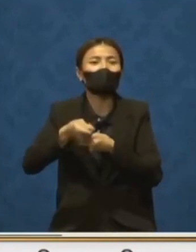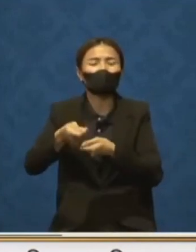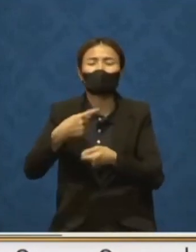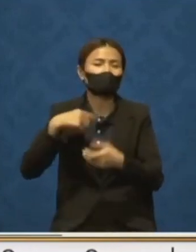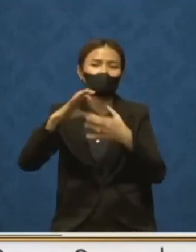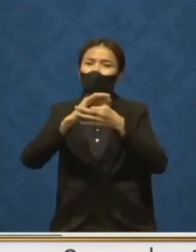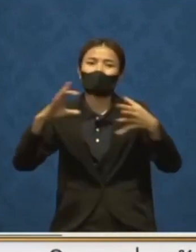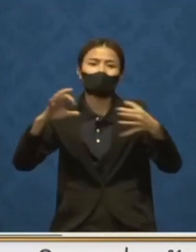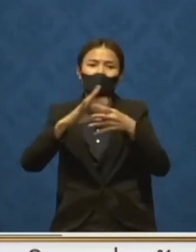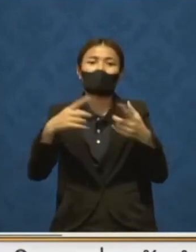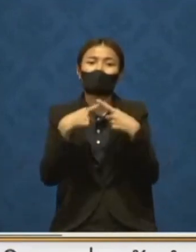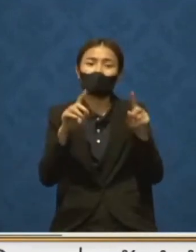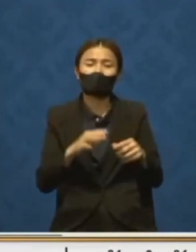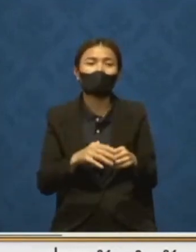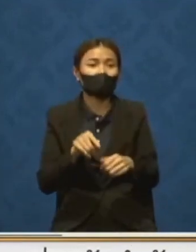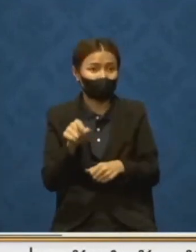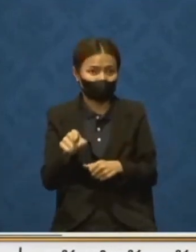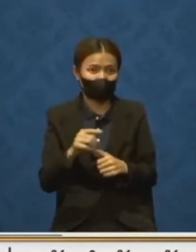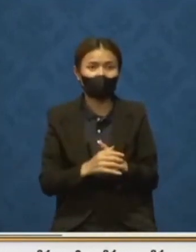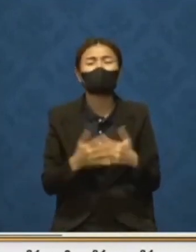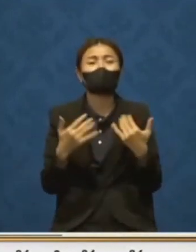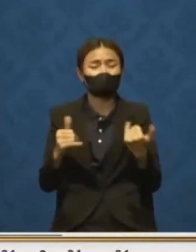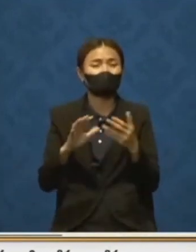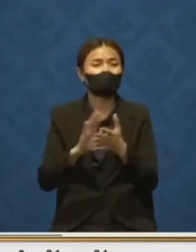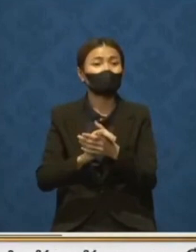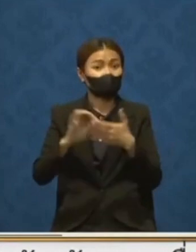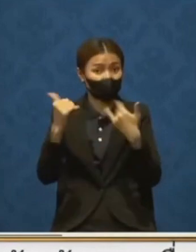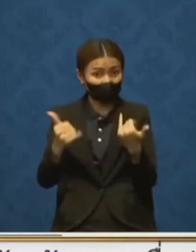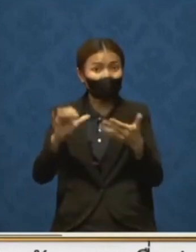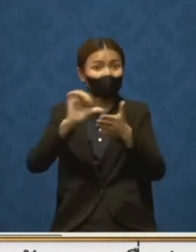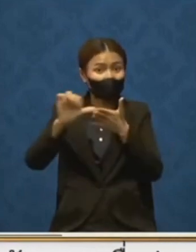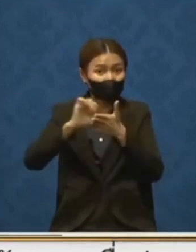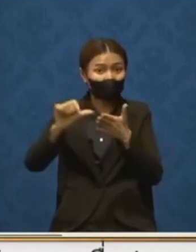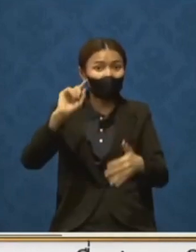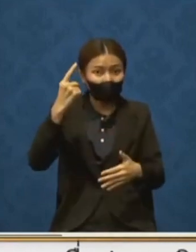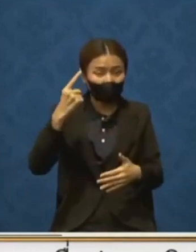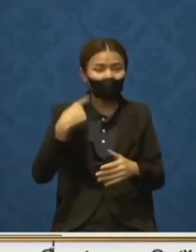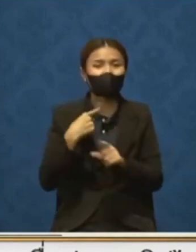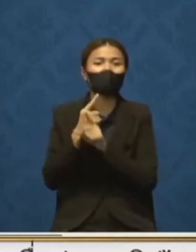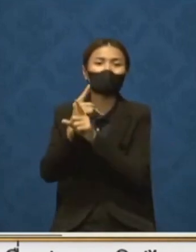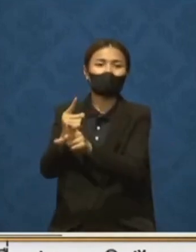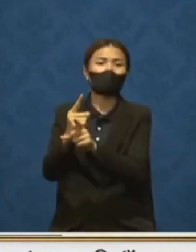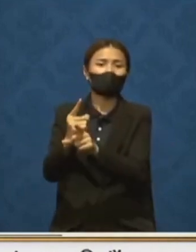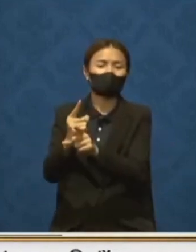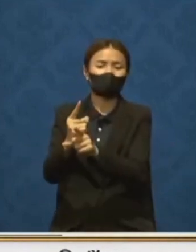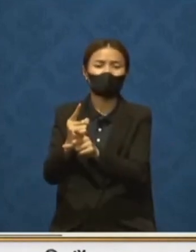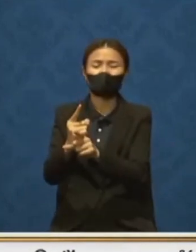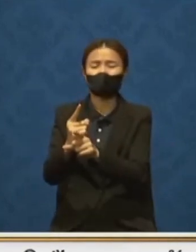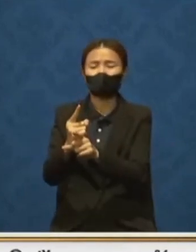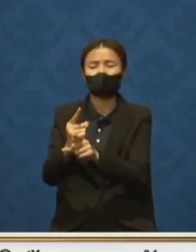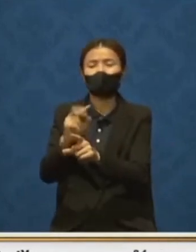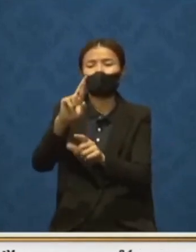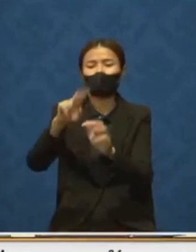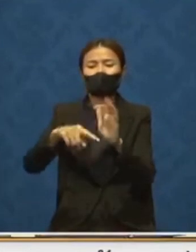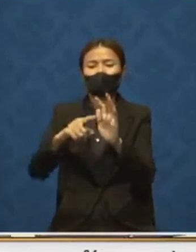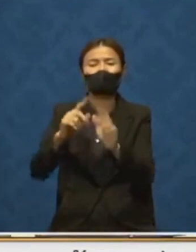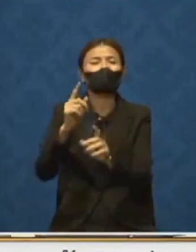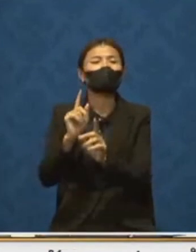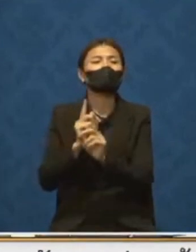แต่ที่จริงแล้วก็แก้กลับมาเป็นร่างของสภาผู้แทนราษฎรขอบพระคุณครับ